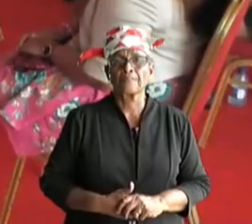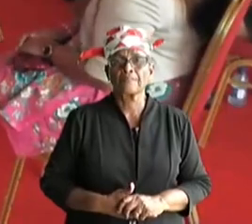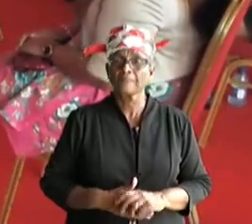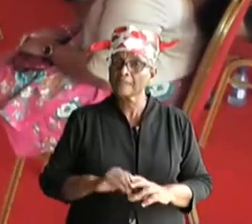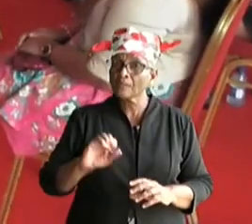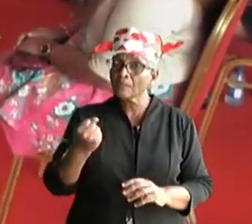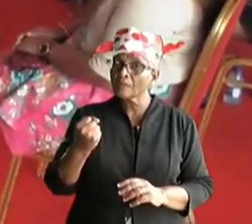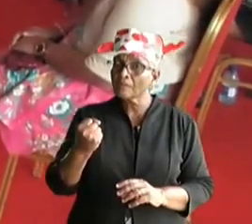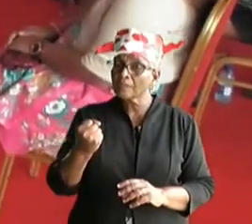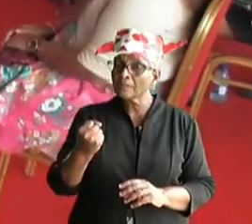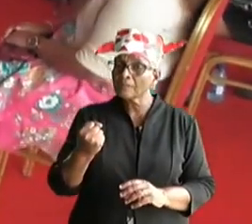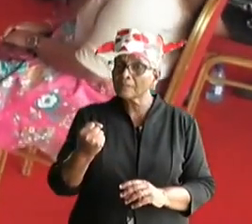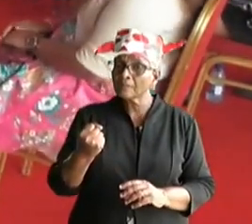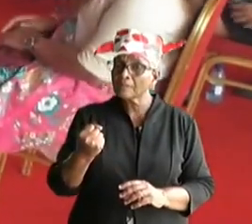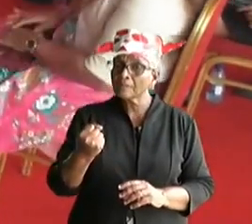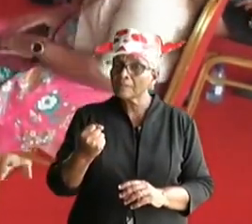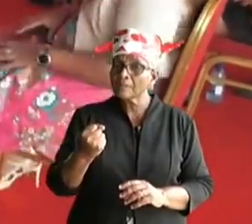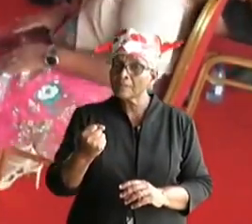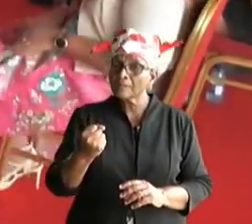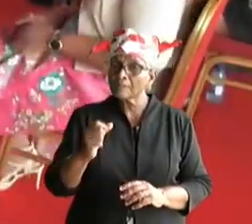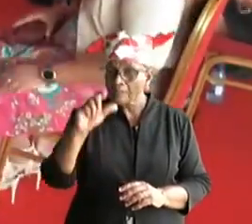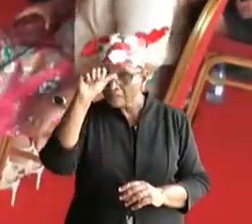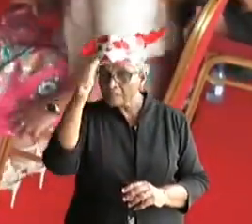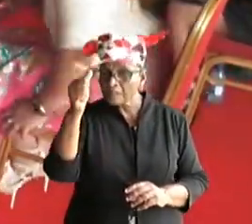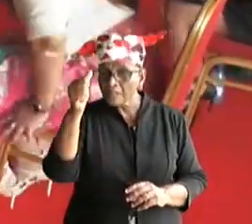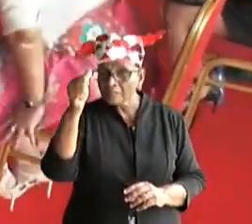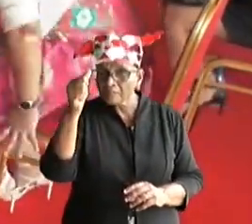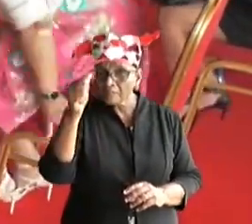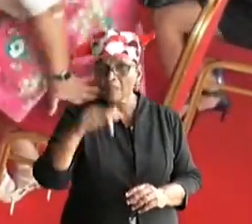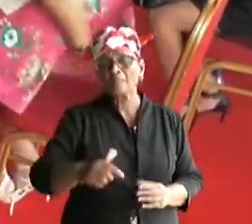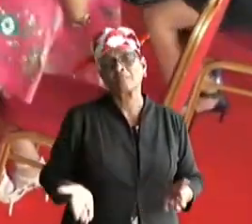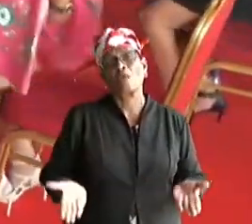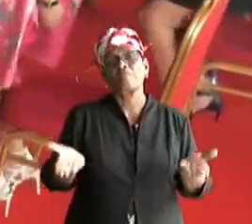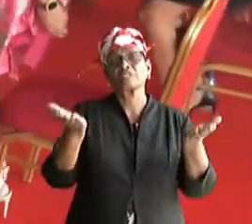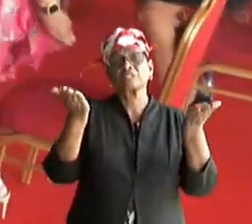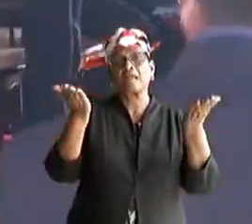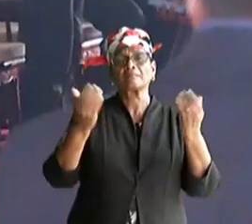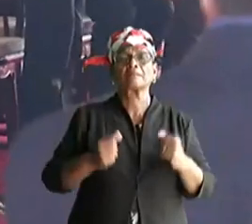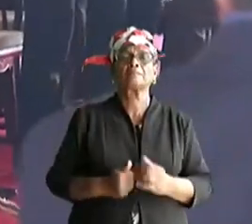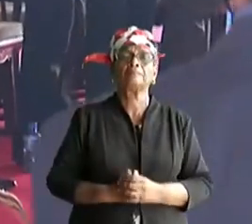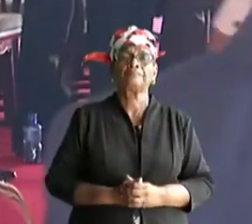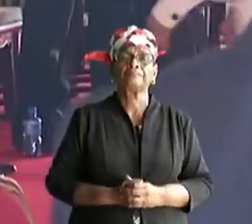Kunnen we allemaal uit respect opstaan?